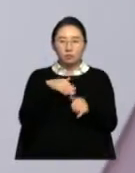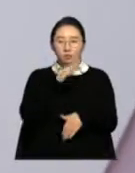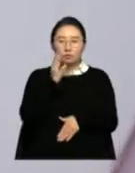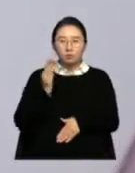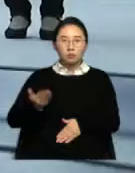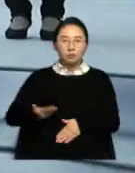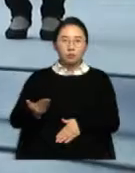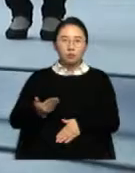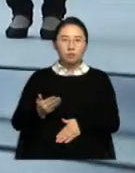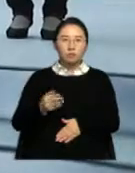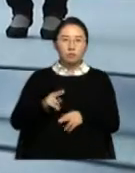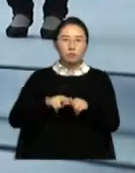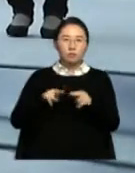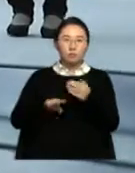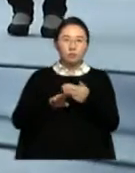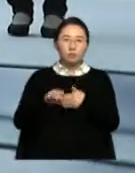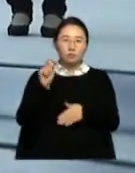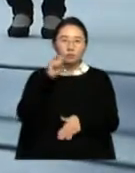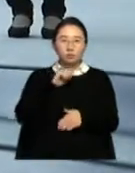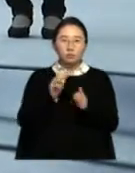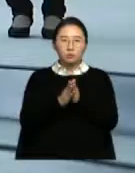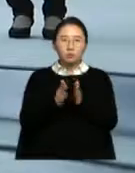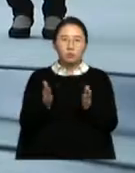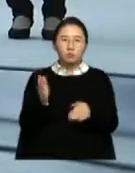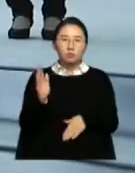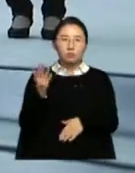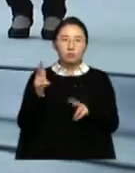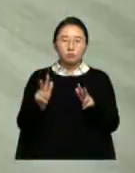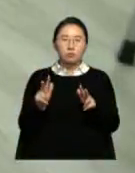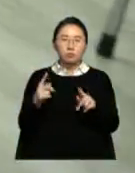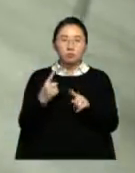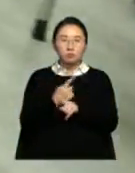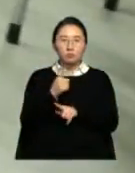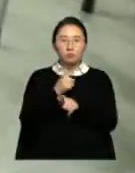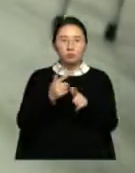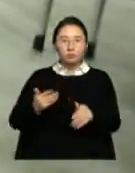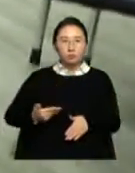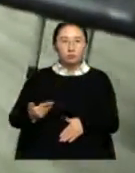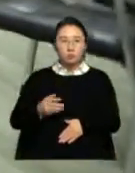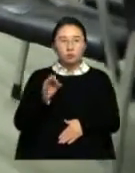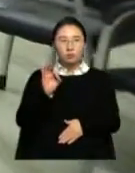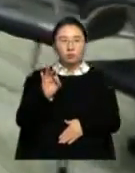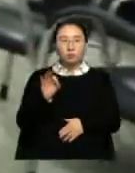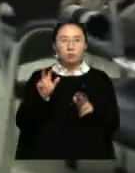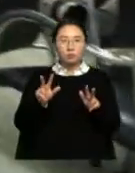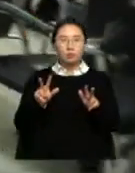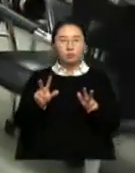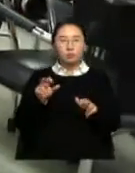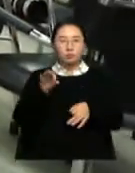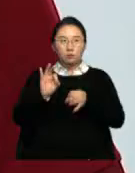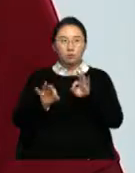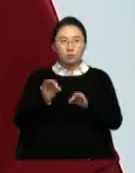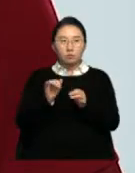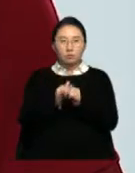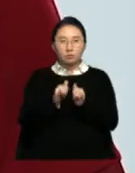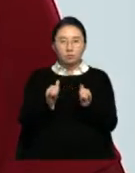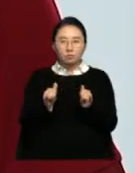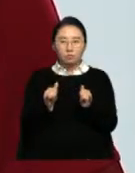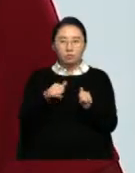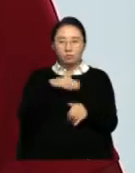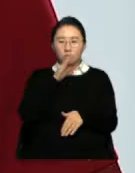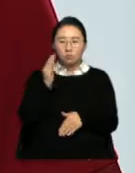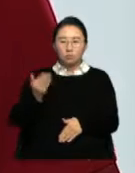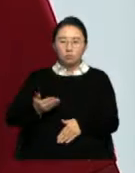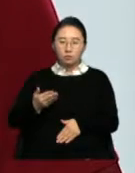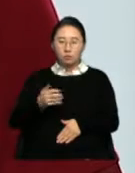모델입니다. 은퇴 후 취미로 시작했지만 이제는 소정의 모델료를 받는 말 그대로 현역 프로모델입니다. 시니어